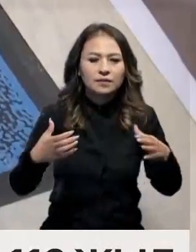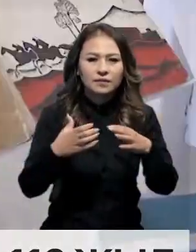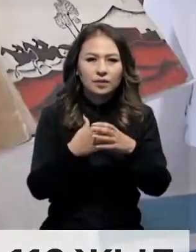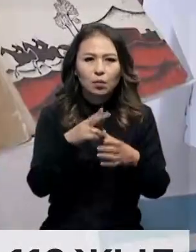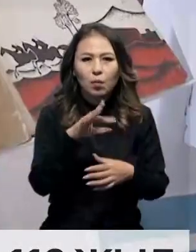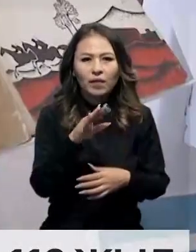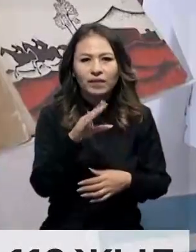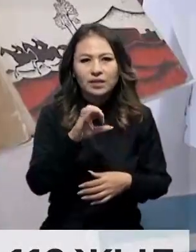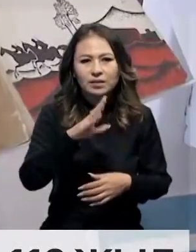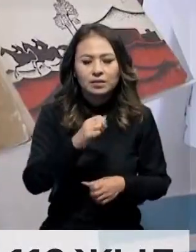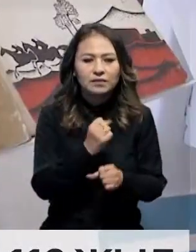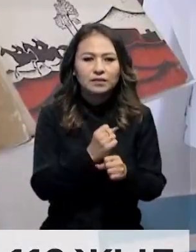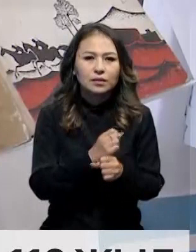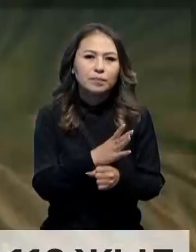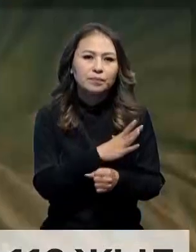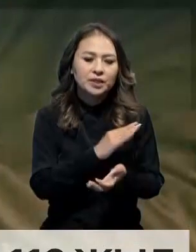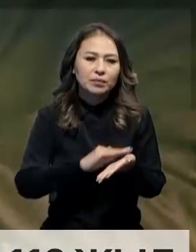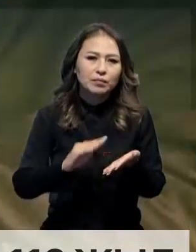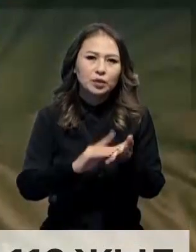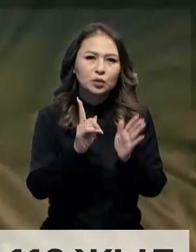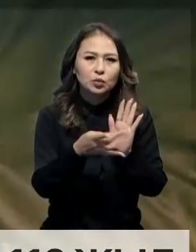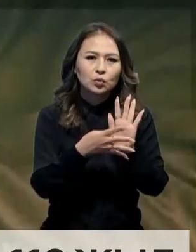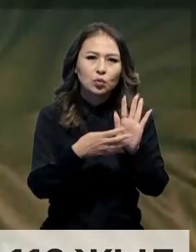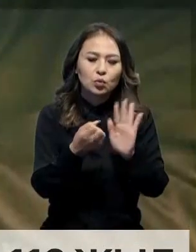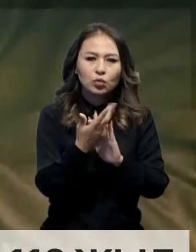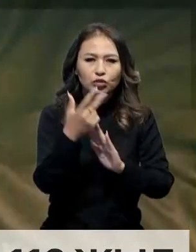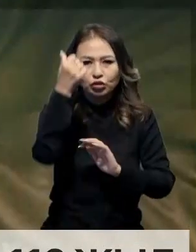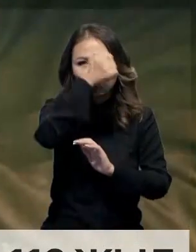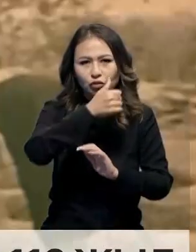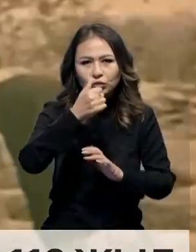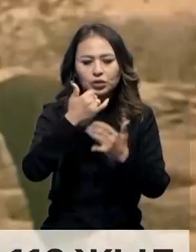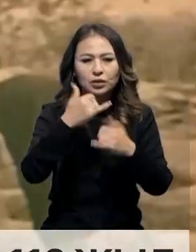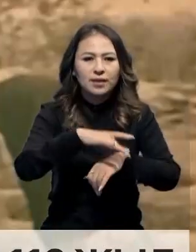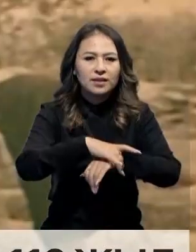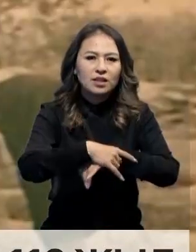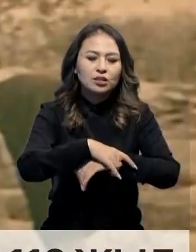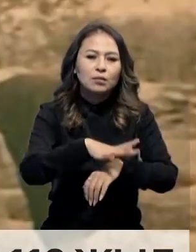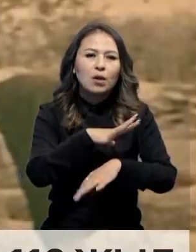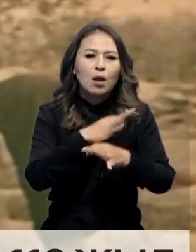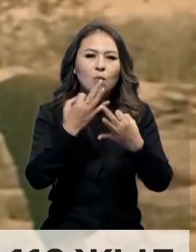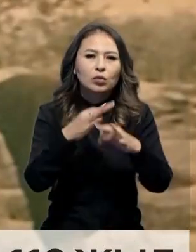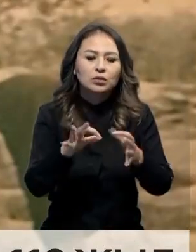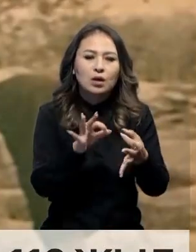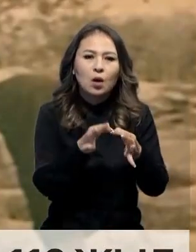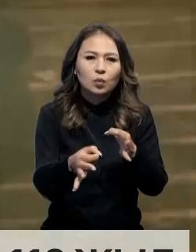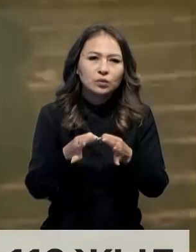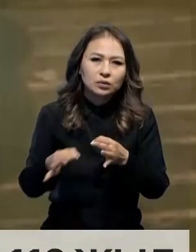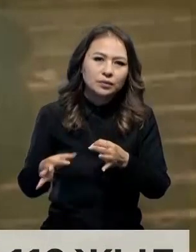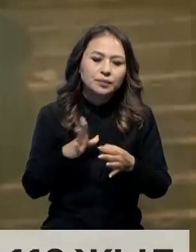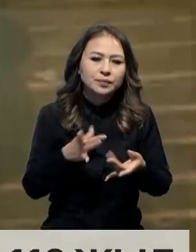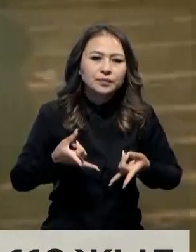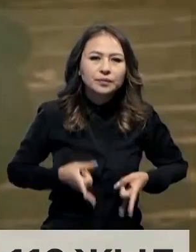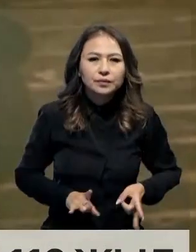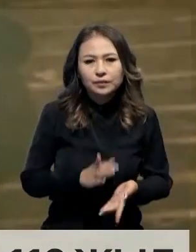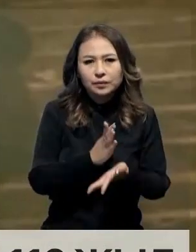повестерінің шоқтығы биік. Қаламгер 1913 жылы 11 мамырда қазіргі Ташкент облысы Бостандық ауданы Қараманас ауылында дүниеге